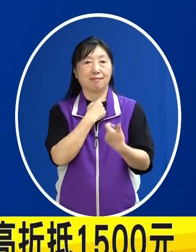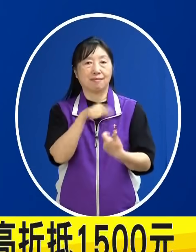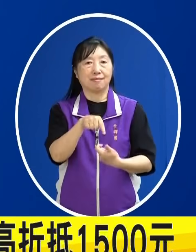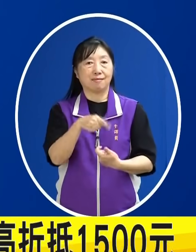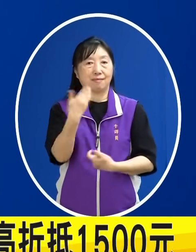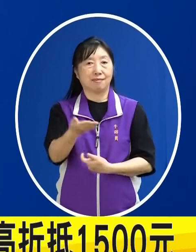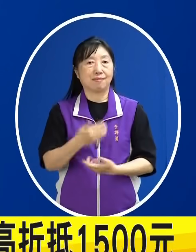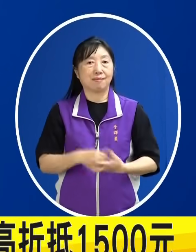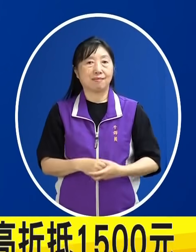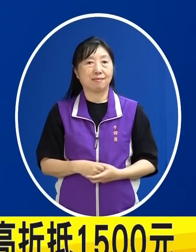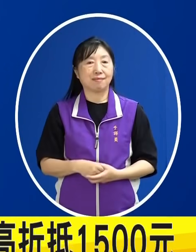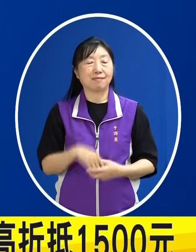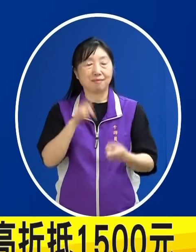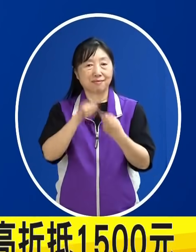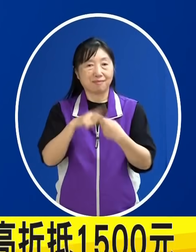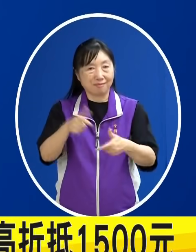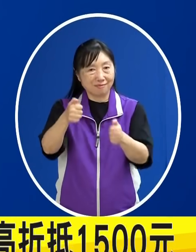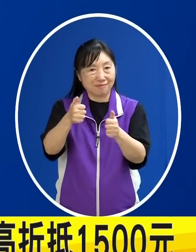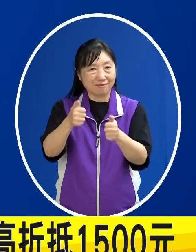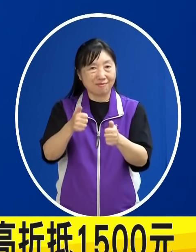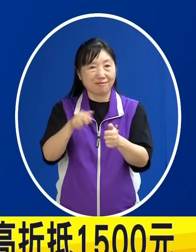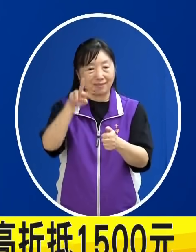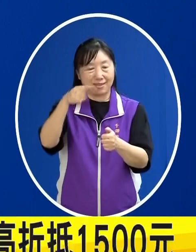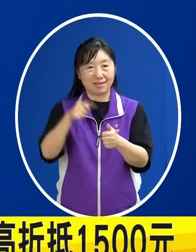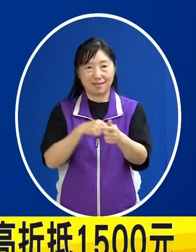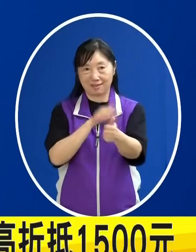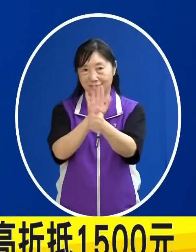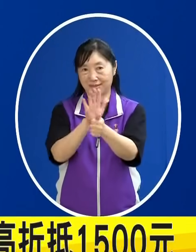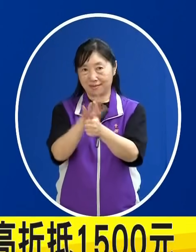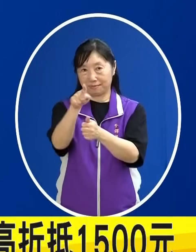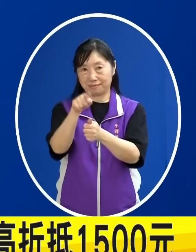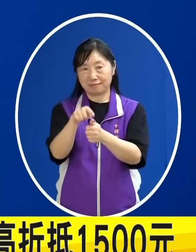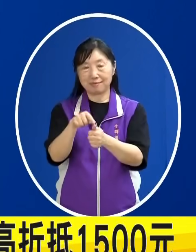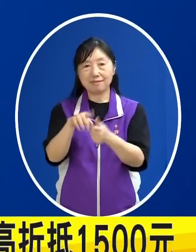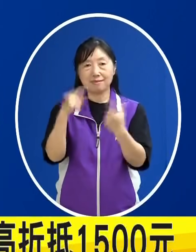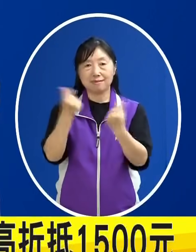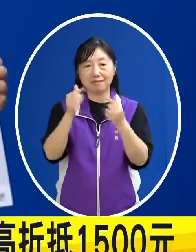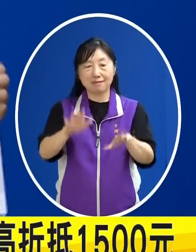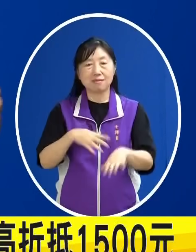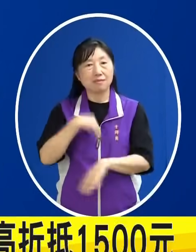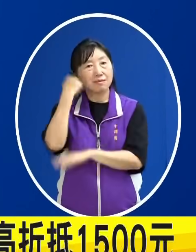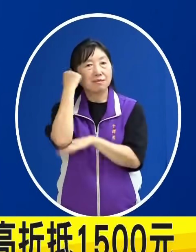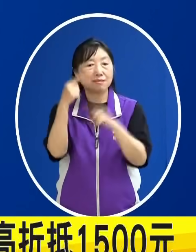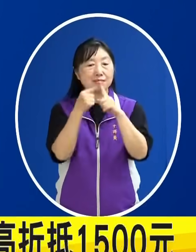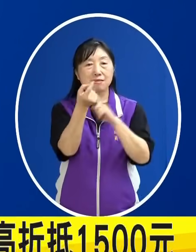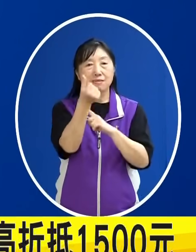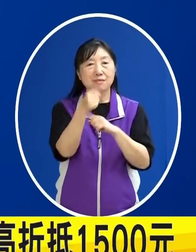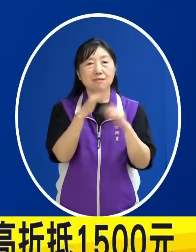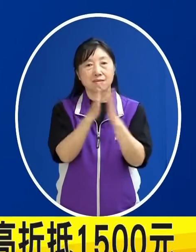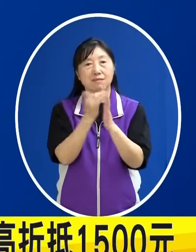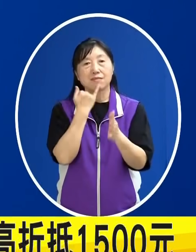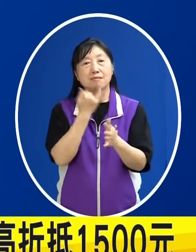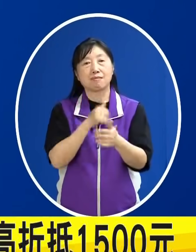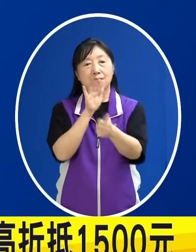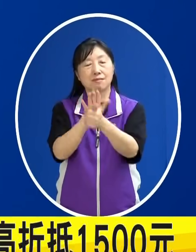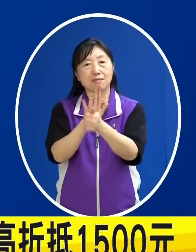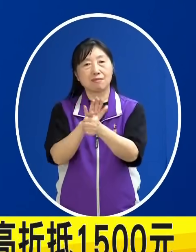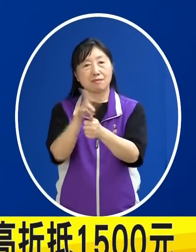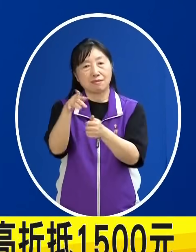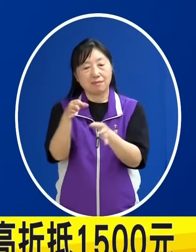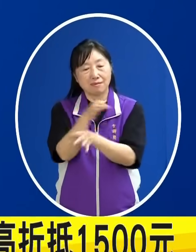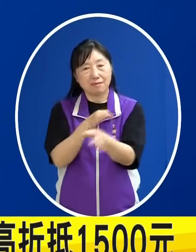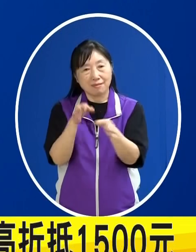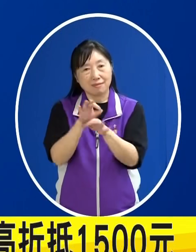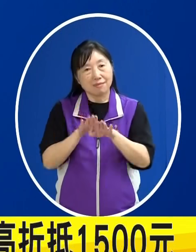这样这个对他们业绩也可以稍微在这个淡季啦能够有一点业